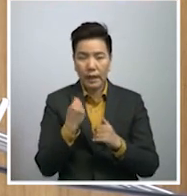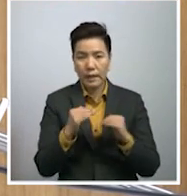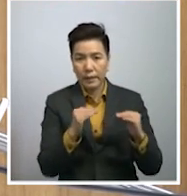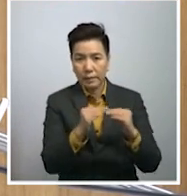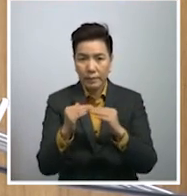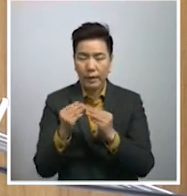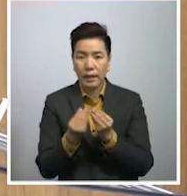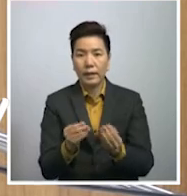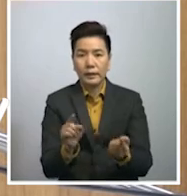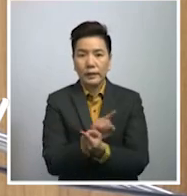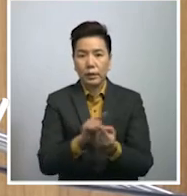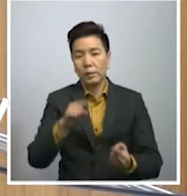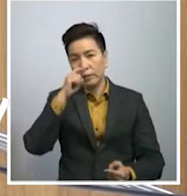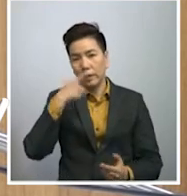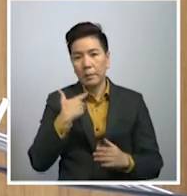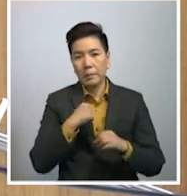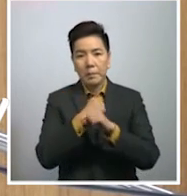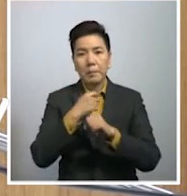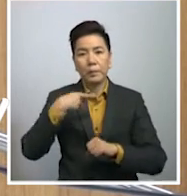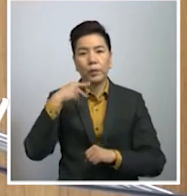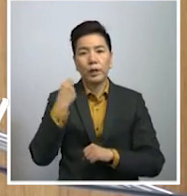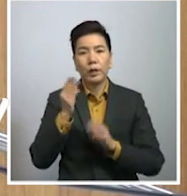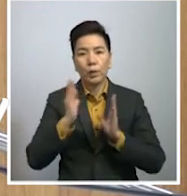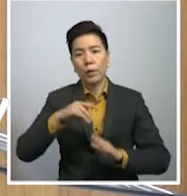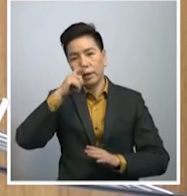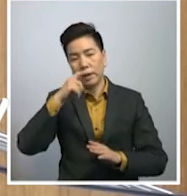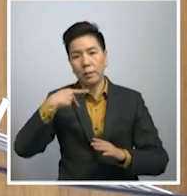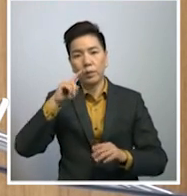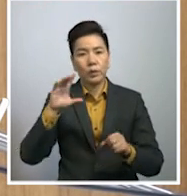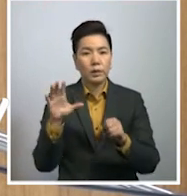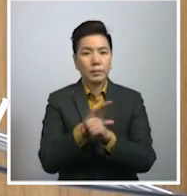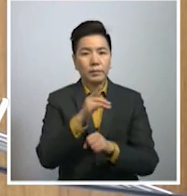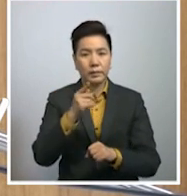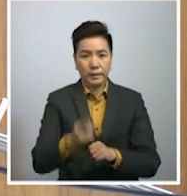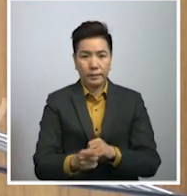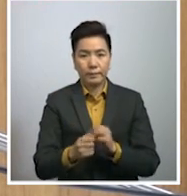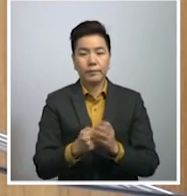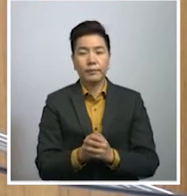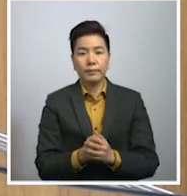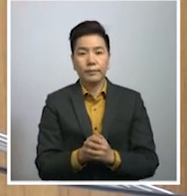ธรรมกับสังคมไทยและจะขอพิทักษ์ผลประโยชน์ของประชาชนคนไทยให้เกิดประโยชน์สูงสุดครับ